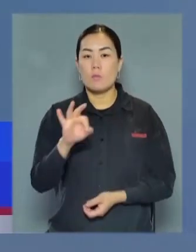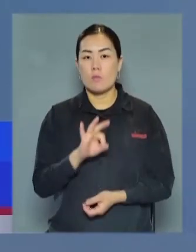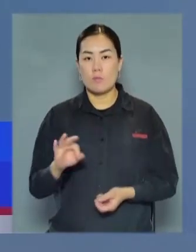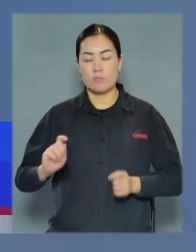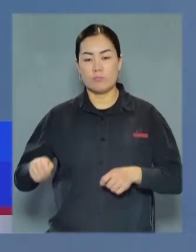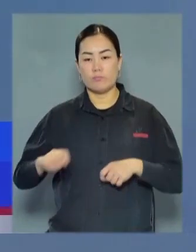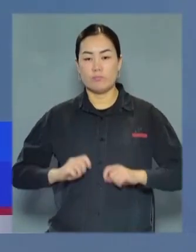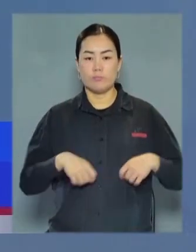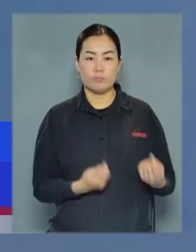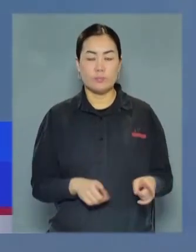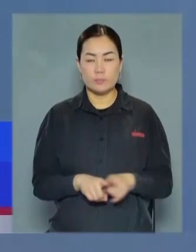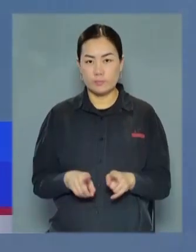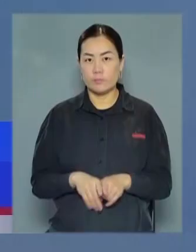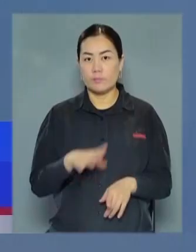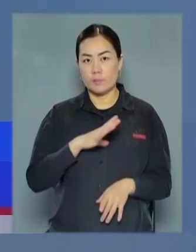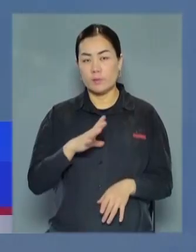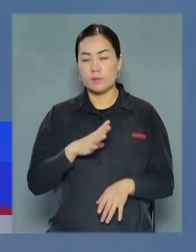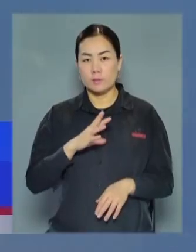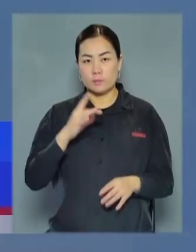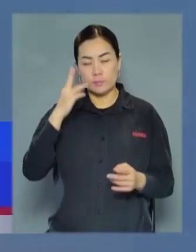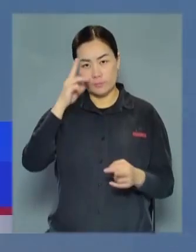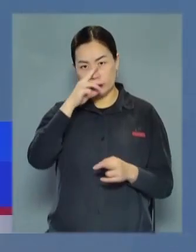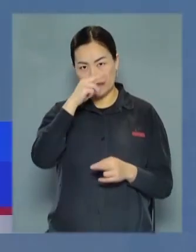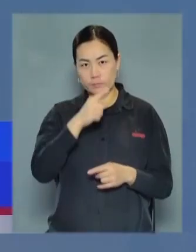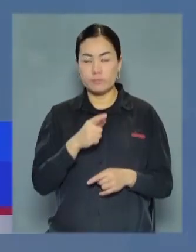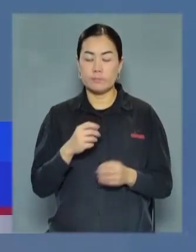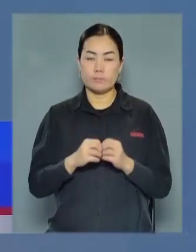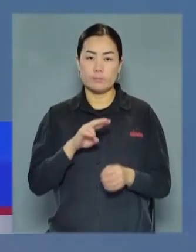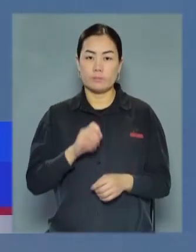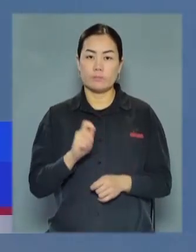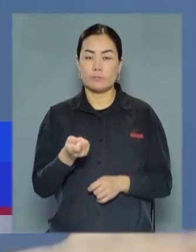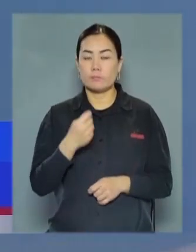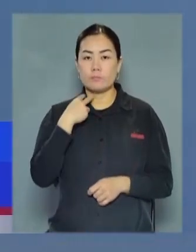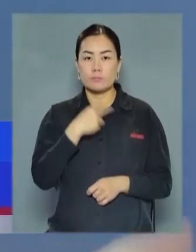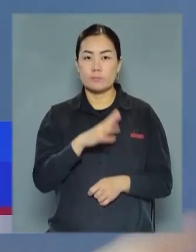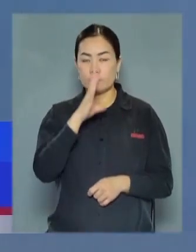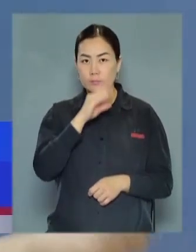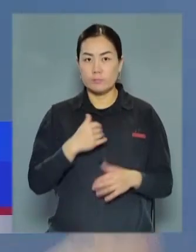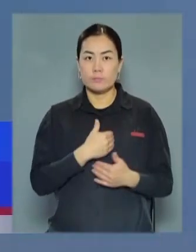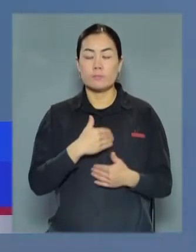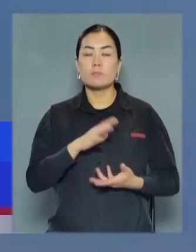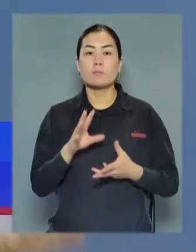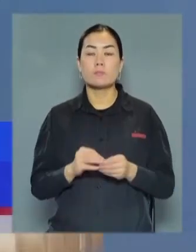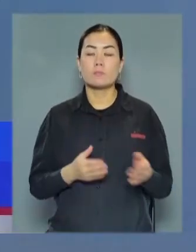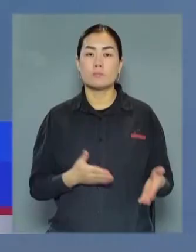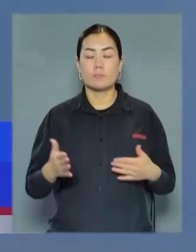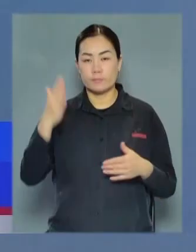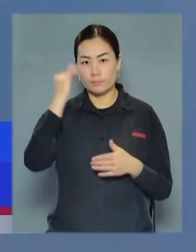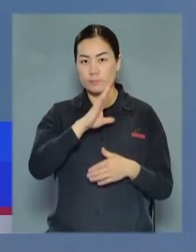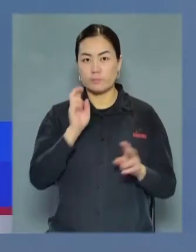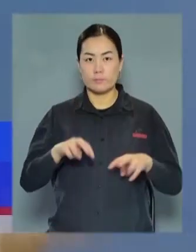быстрыми деньгами и вот они свою жизнь почти это срок 10 лет мы сейчас хотим сюда пригласить